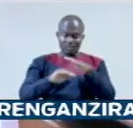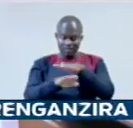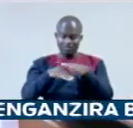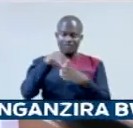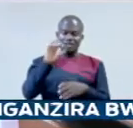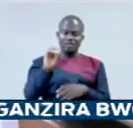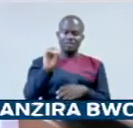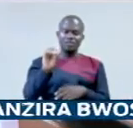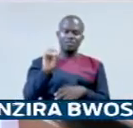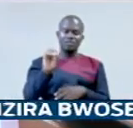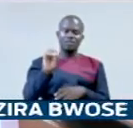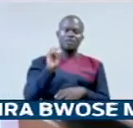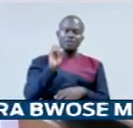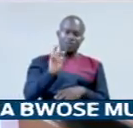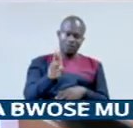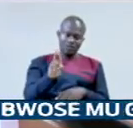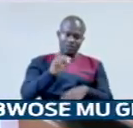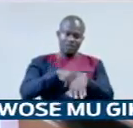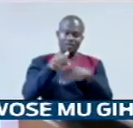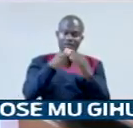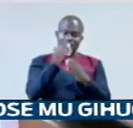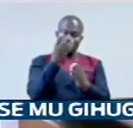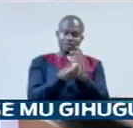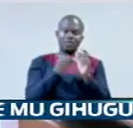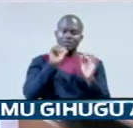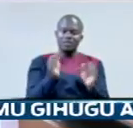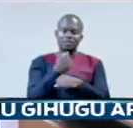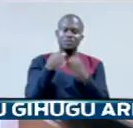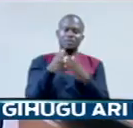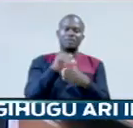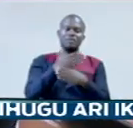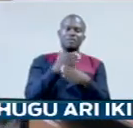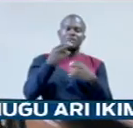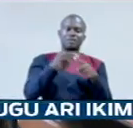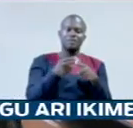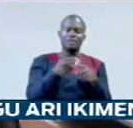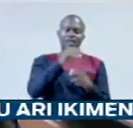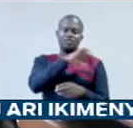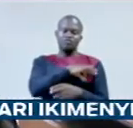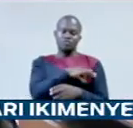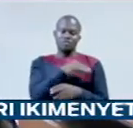zero cyangwa se igihe wahombye ntabwo wagabana cyo bita dividend